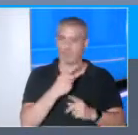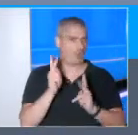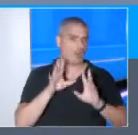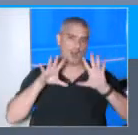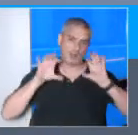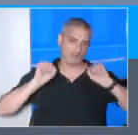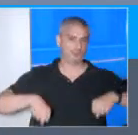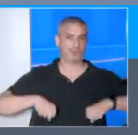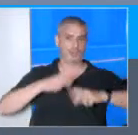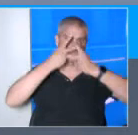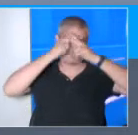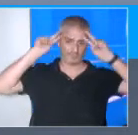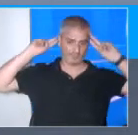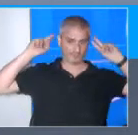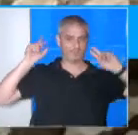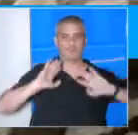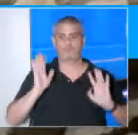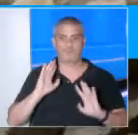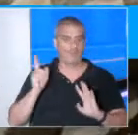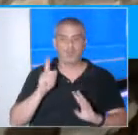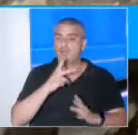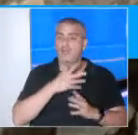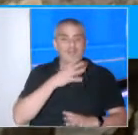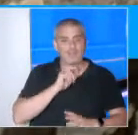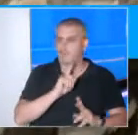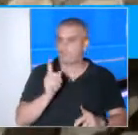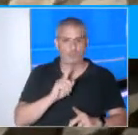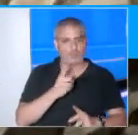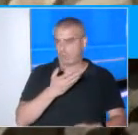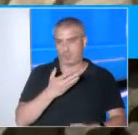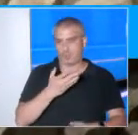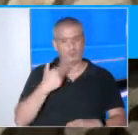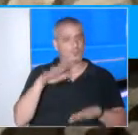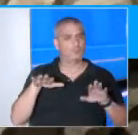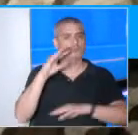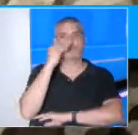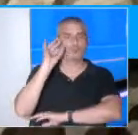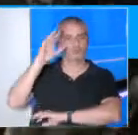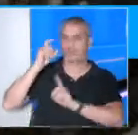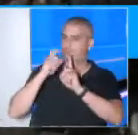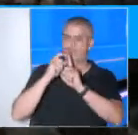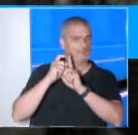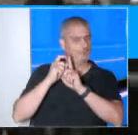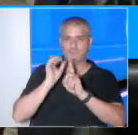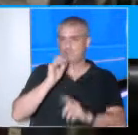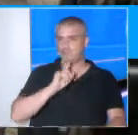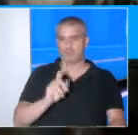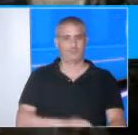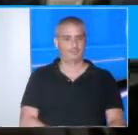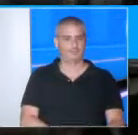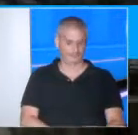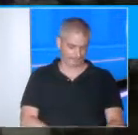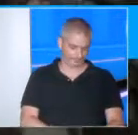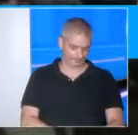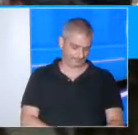לשלוט באפגניסטן. הם לא, הטליבן לא יהיו ממשלת בובות פקיסטנית בשום פנים ואופן. זאת